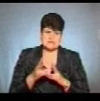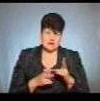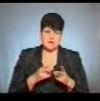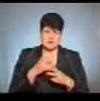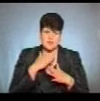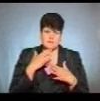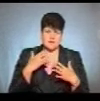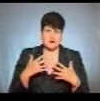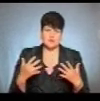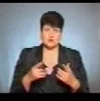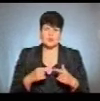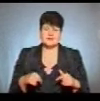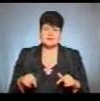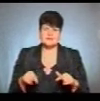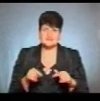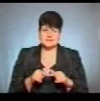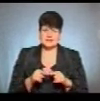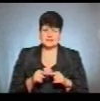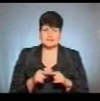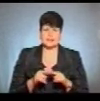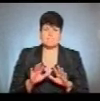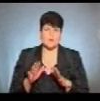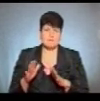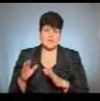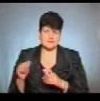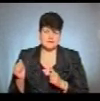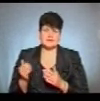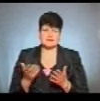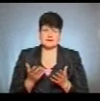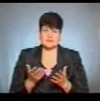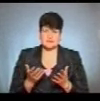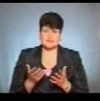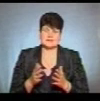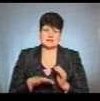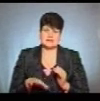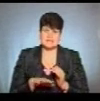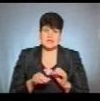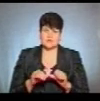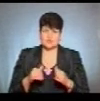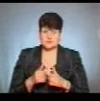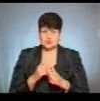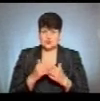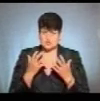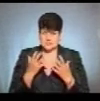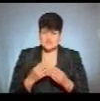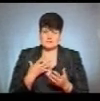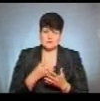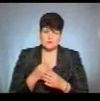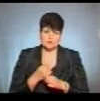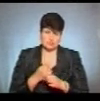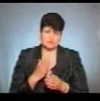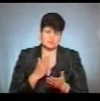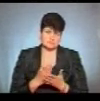таких організаційних, методичних, робочих моментів, які територіальні комісії кожен день в своїй роботі стикаються